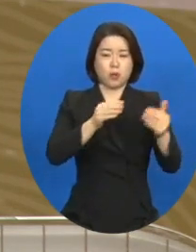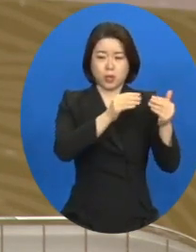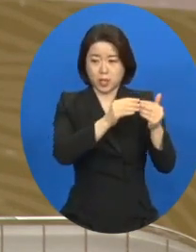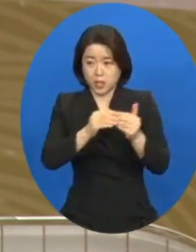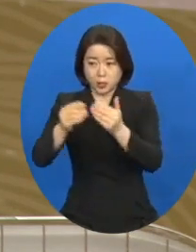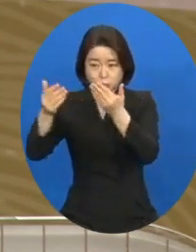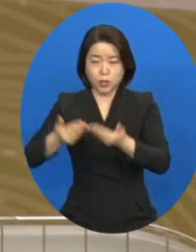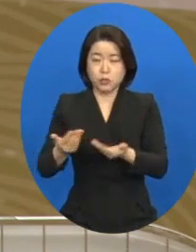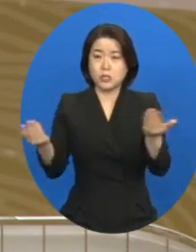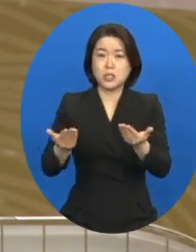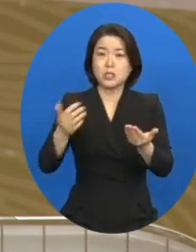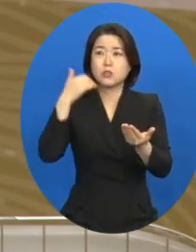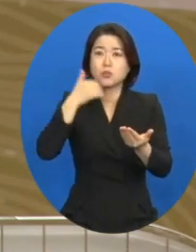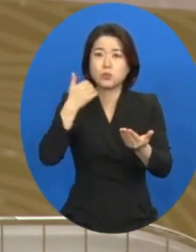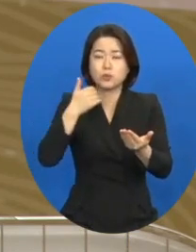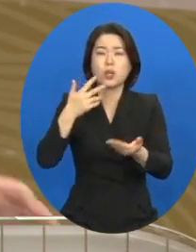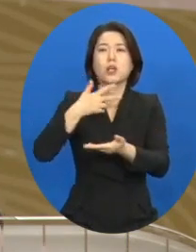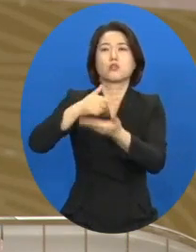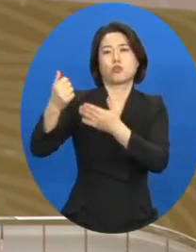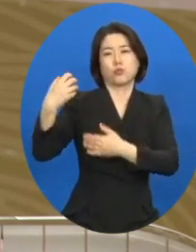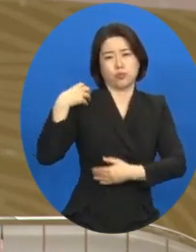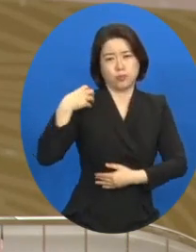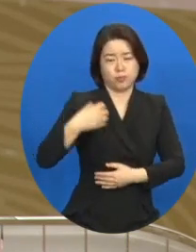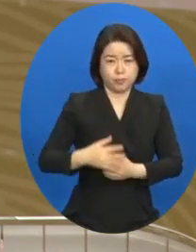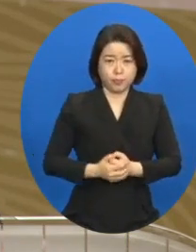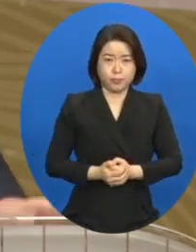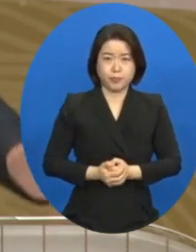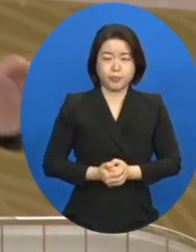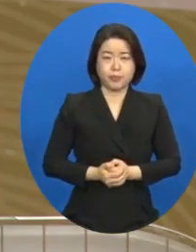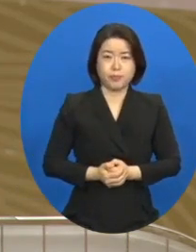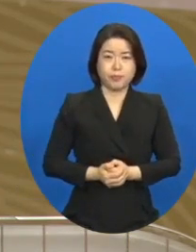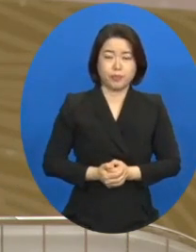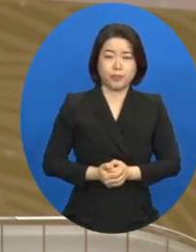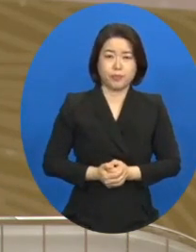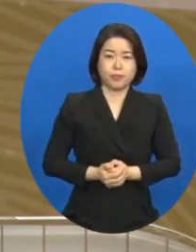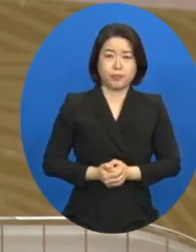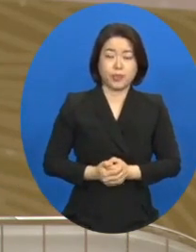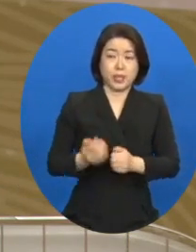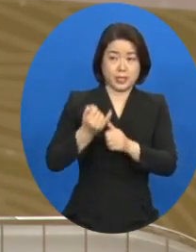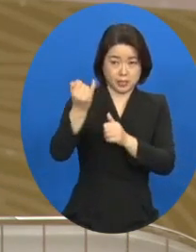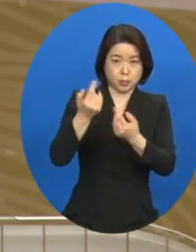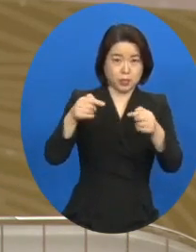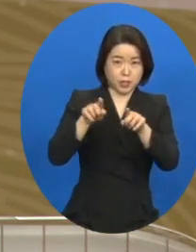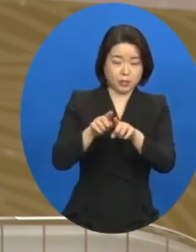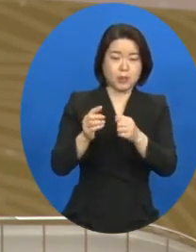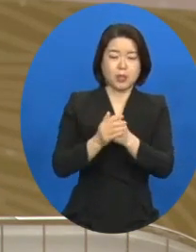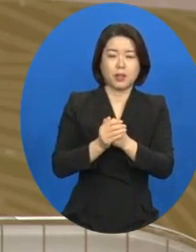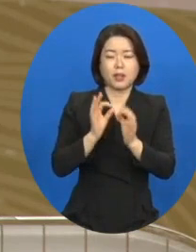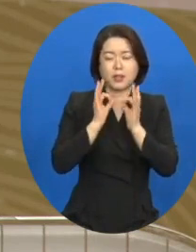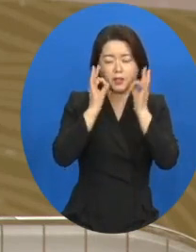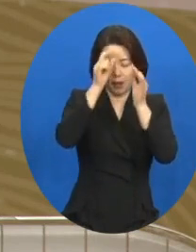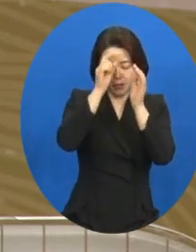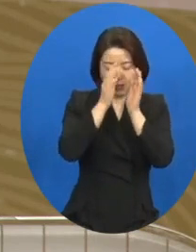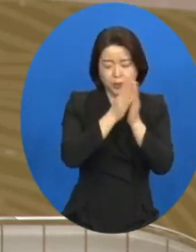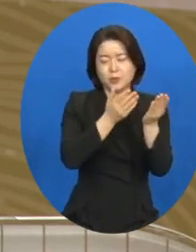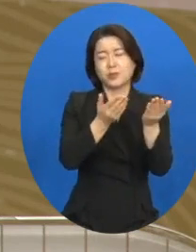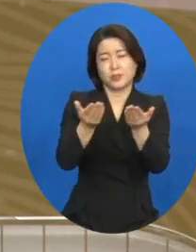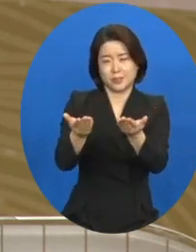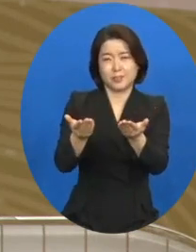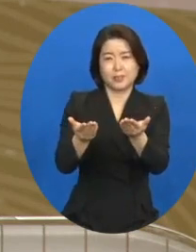인도하실 일은 그 다음에 주님이 하시는 거라고. 그래서 그 사모님과 함께 그렇게 간절히